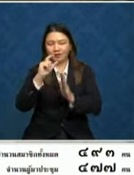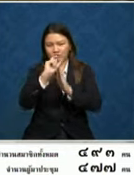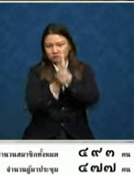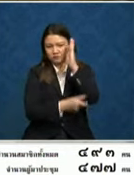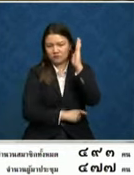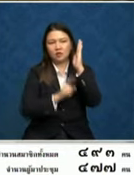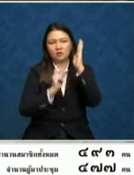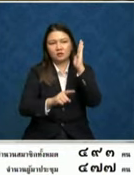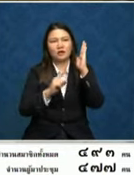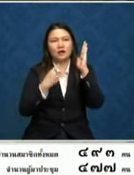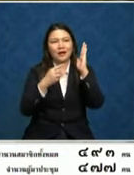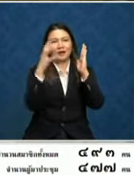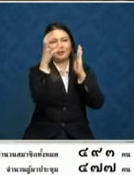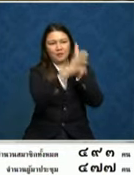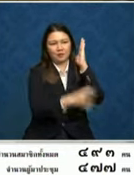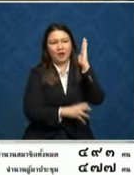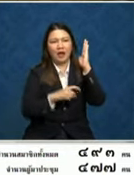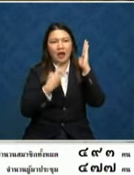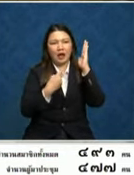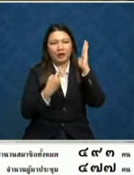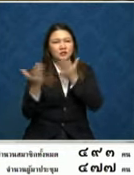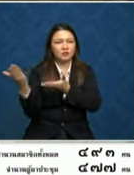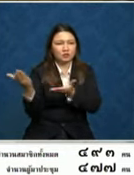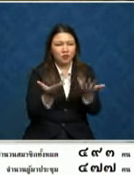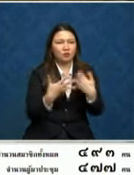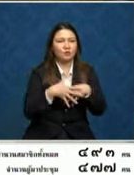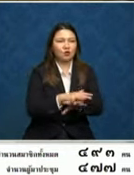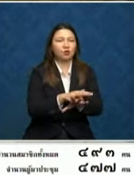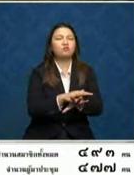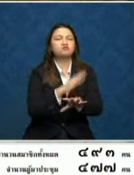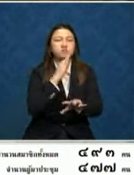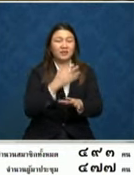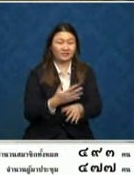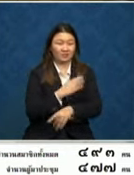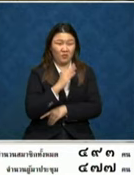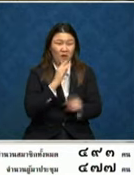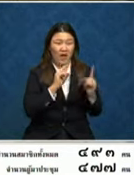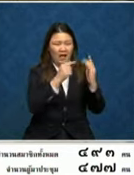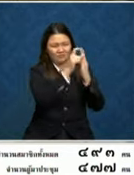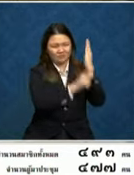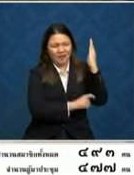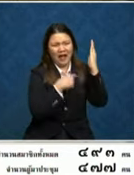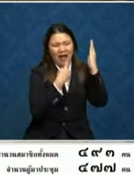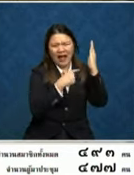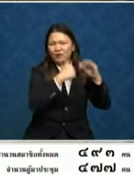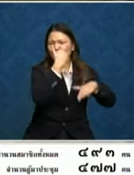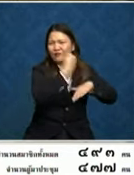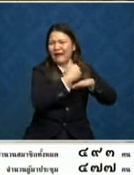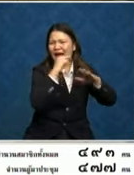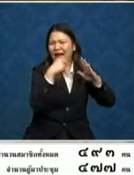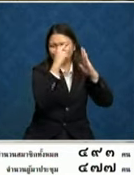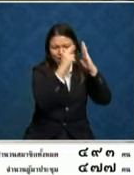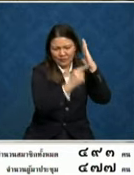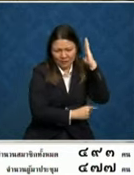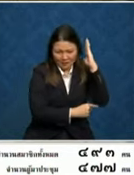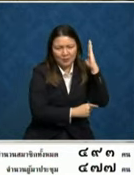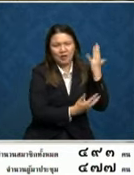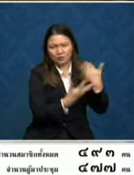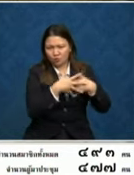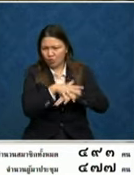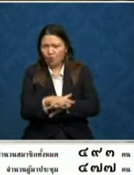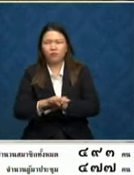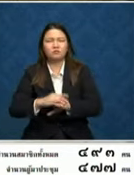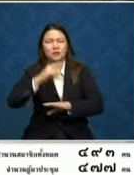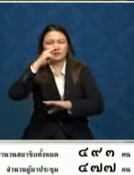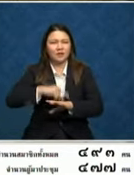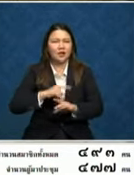ติพันธุ์พม่าบ่เชิญเข้ามาคุยกันในประเทศไทยได้ไหมอย่าให้มันลบกันเชิญ